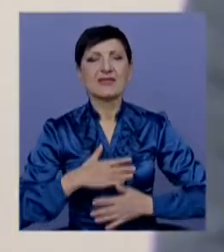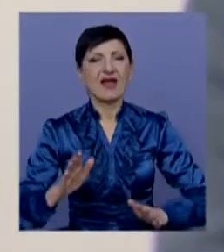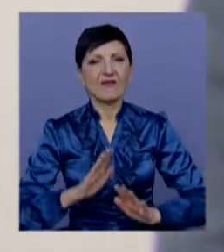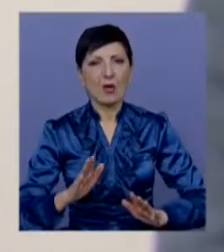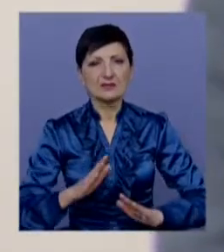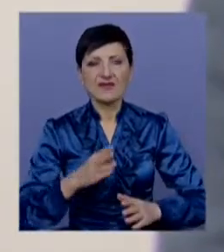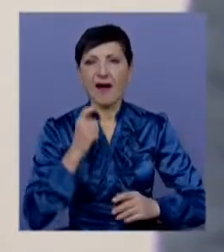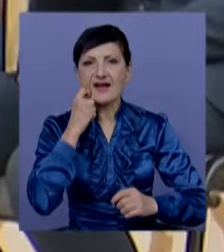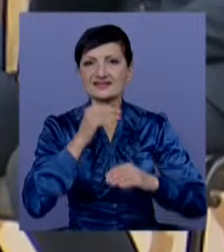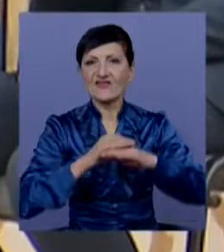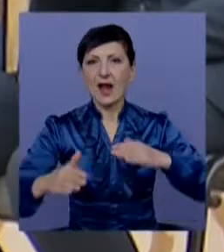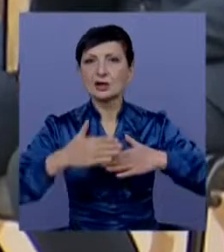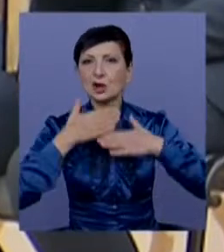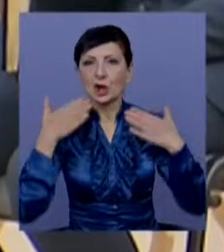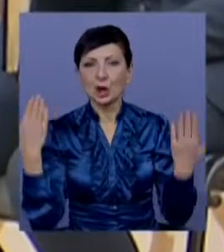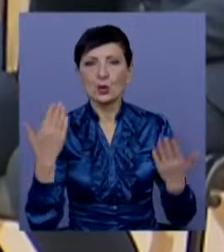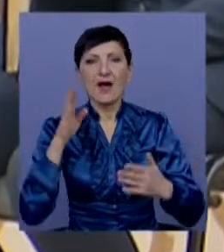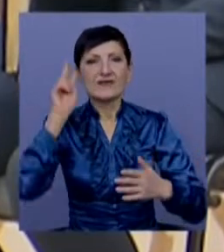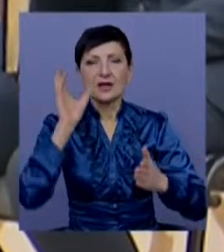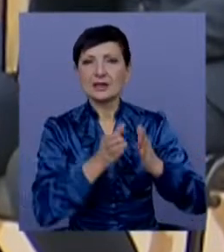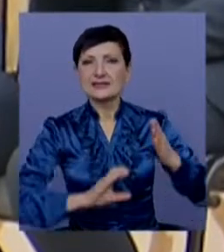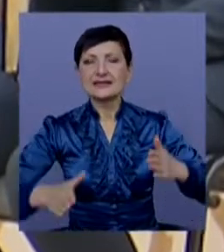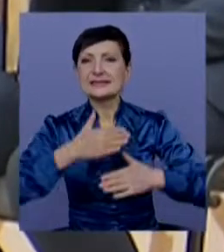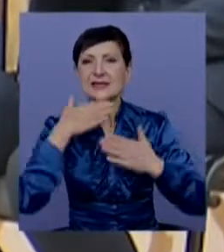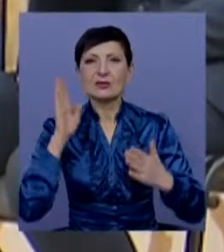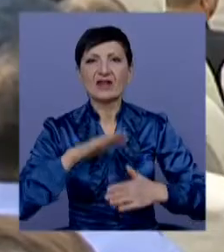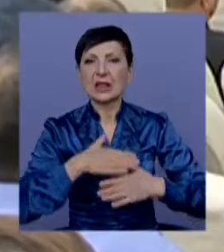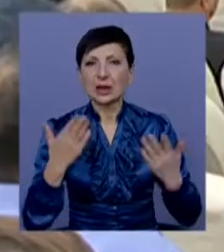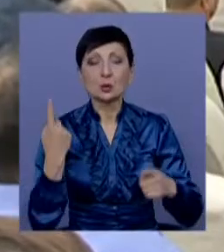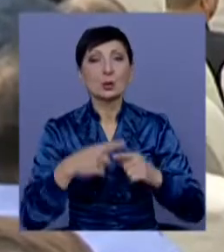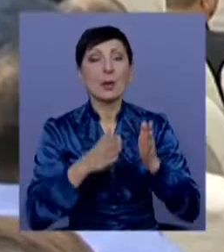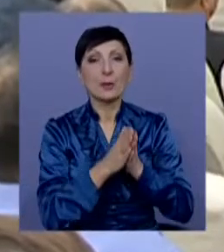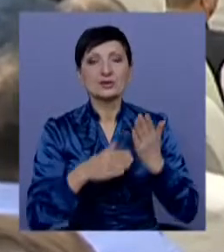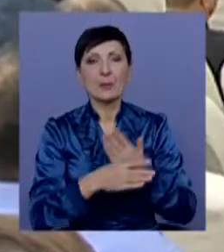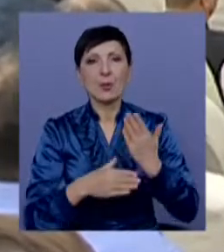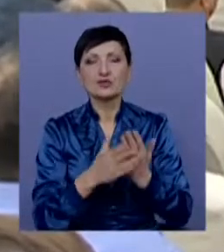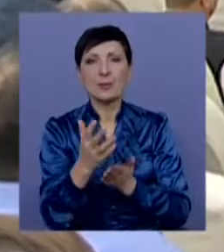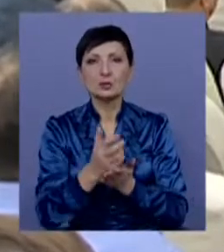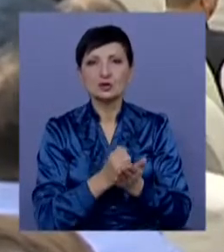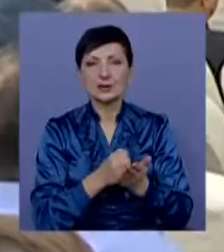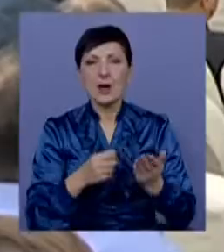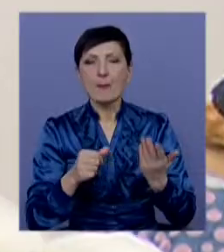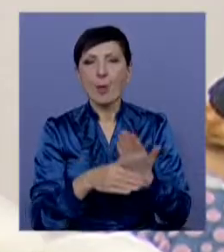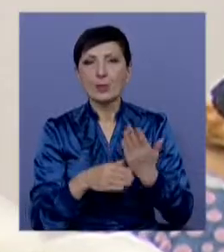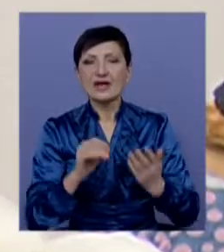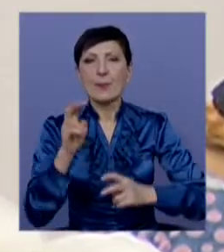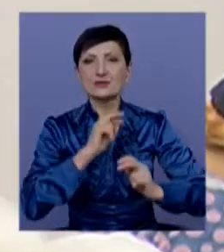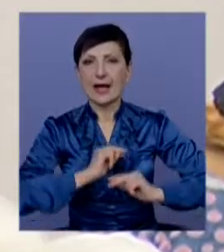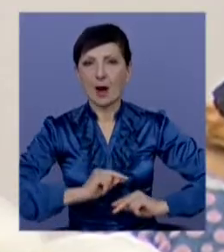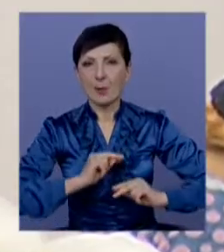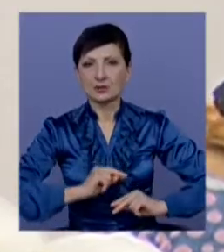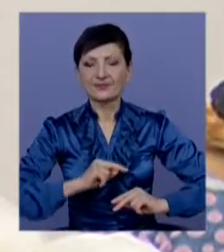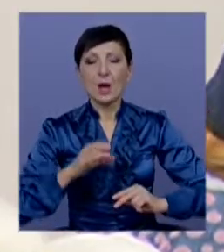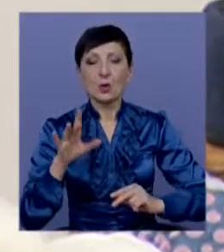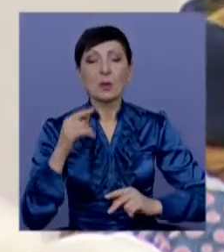из-за неасфальтированных улиц, отсутствия канализации и водопровода, другие просили помочь с получением АСП и поиском работы. Санжар